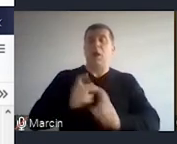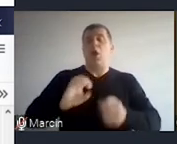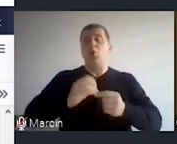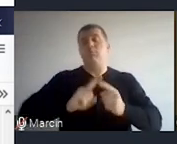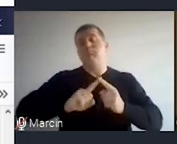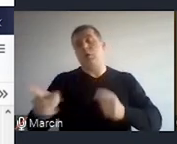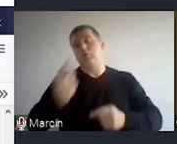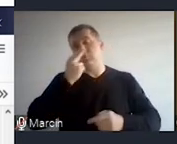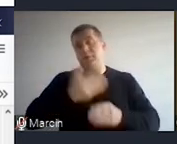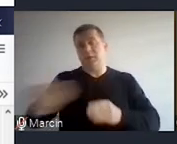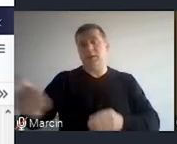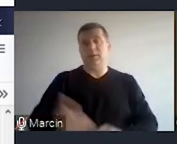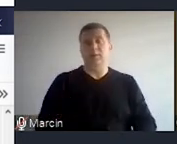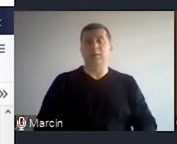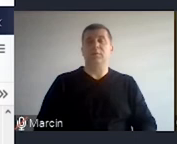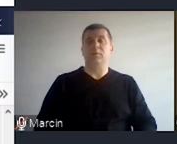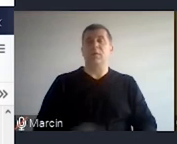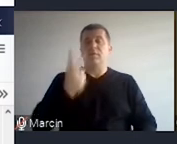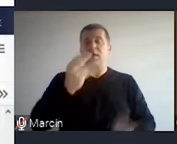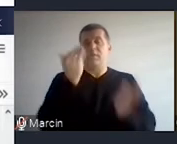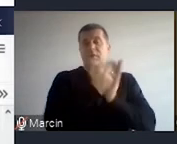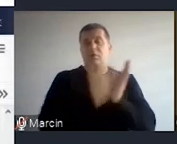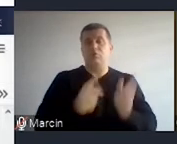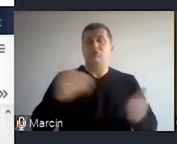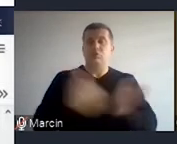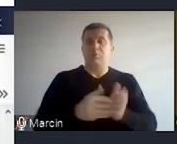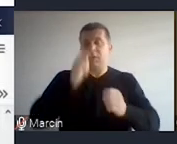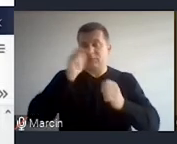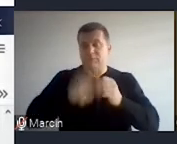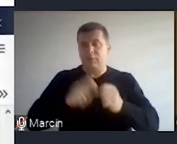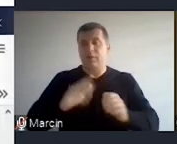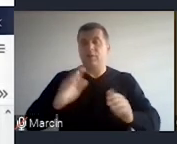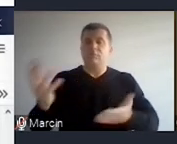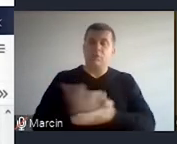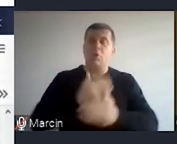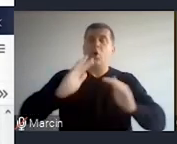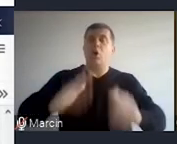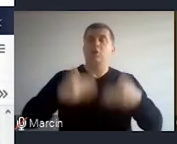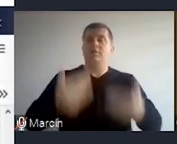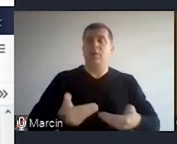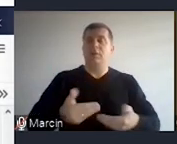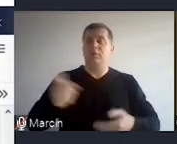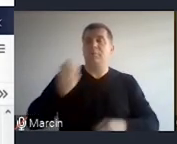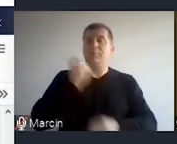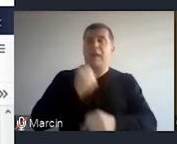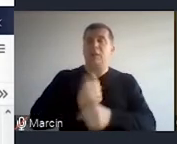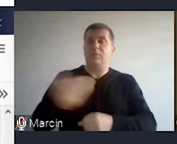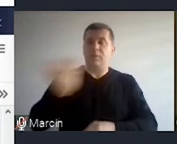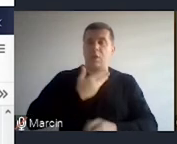zobaczymy. Te dwa warunki kwalifikowalności trzeba zweryfikować, biorąc oświadczenie od